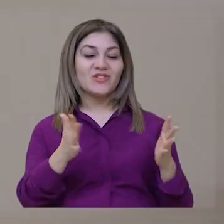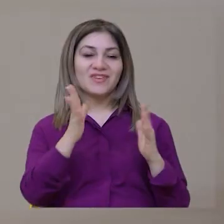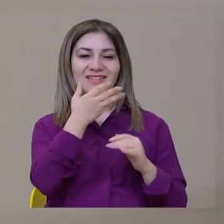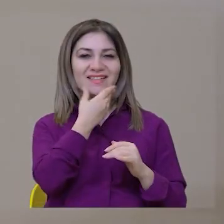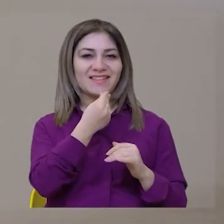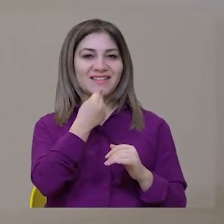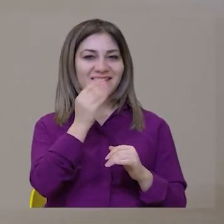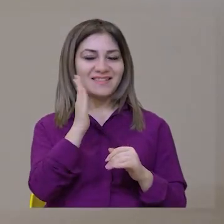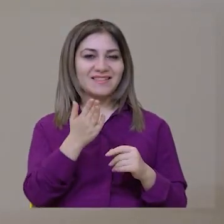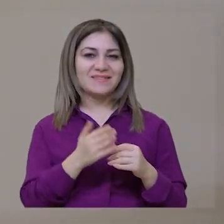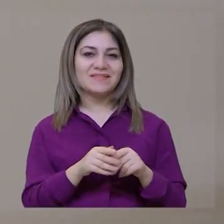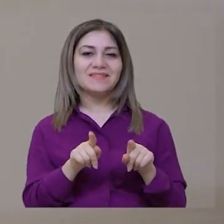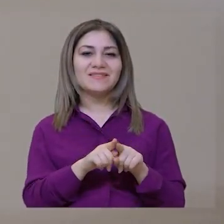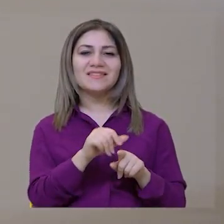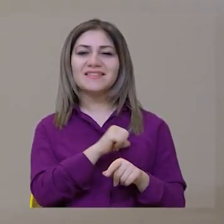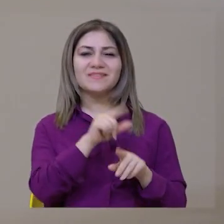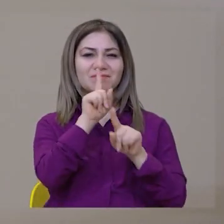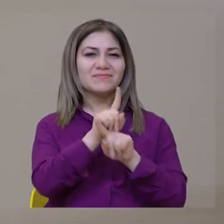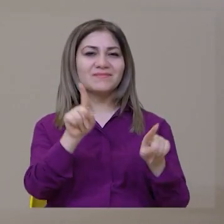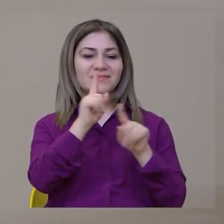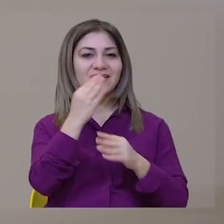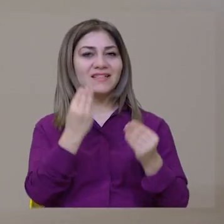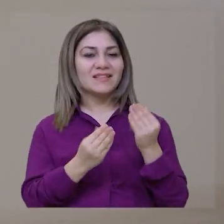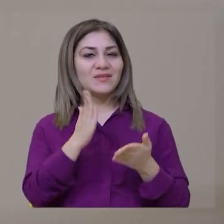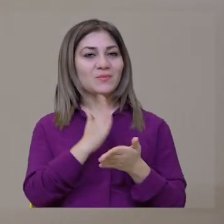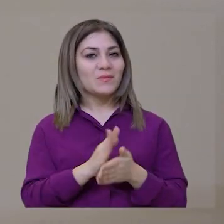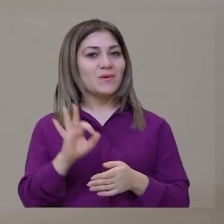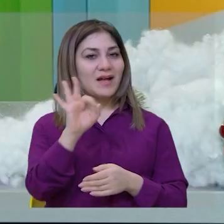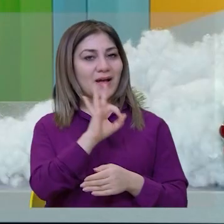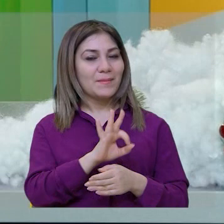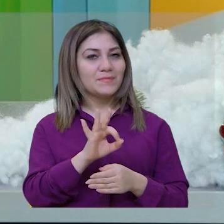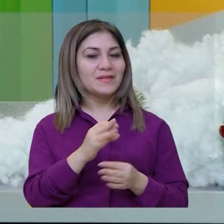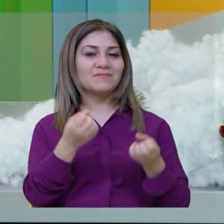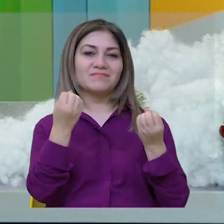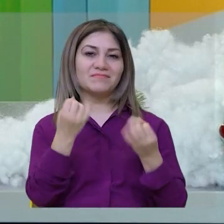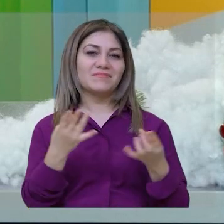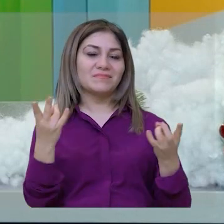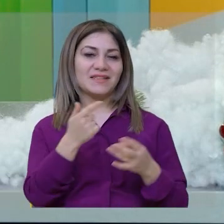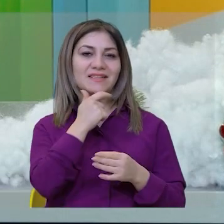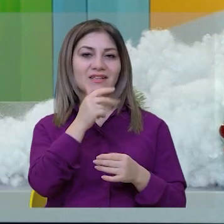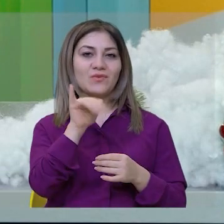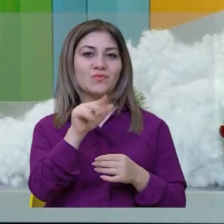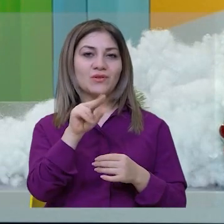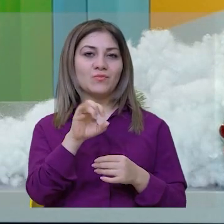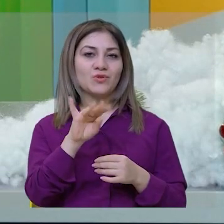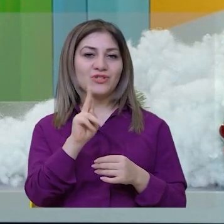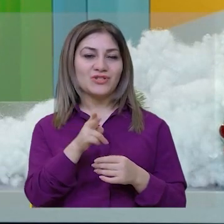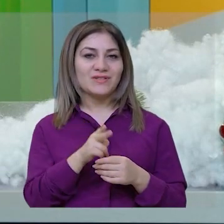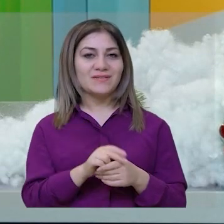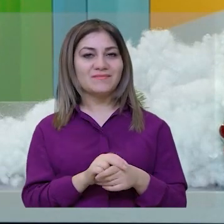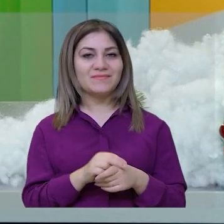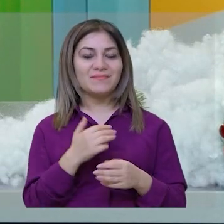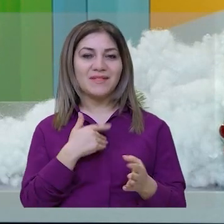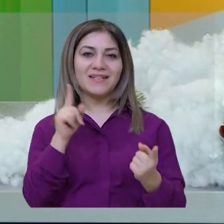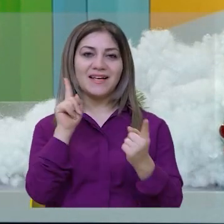շատ գեղեցիկ։ Այսպիսի ինքնատիպ խաղալիքներ ունենալու համար ընդամենը պետք է հետևեք ուչիկ բուչիկին։ Իսկ